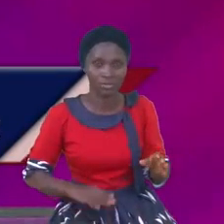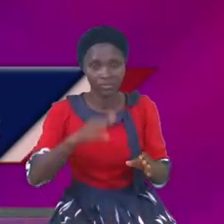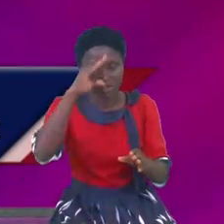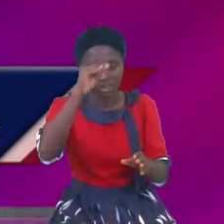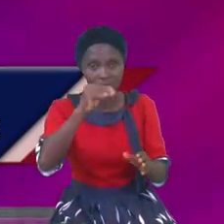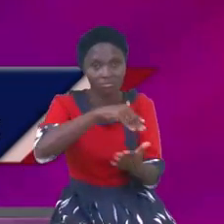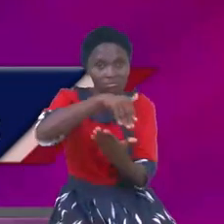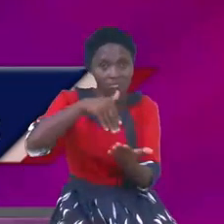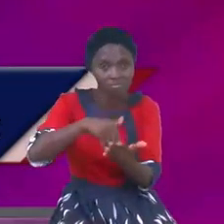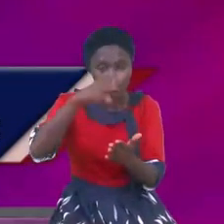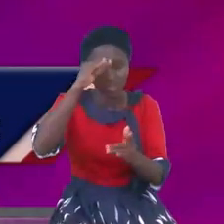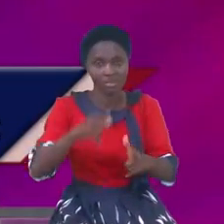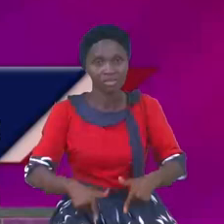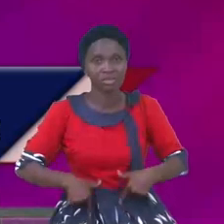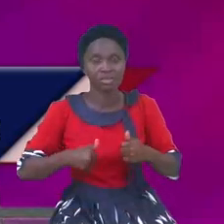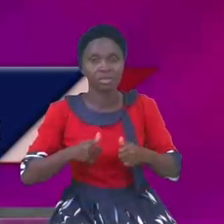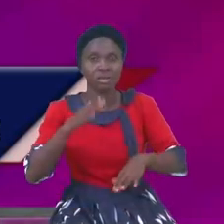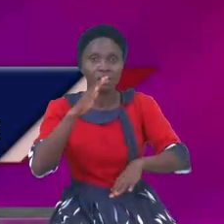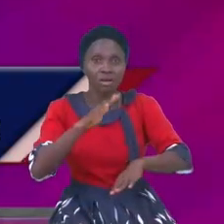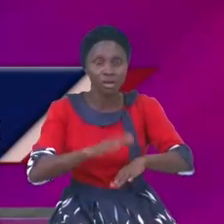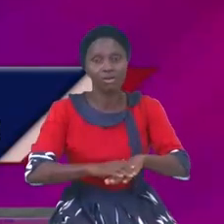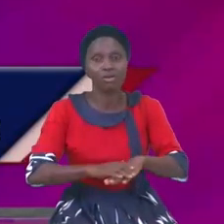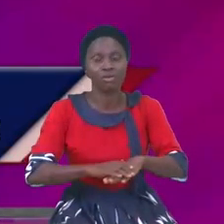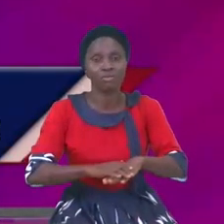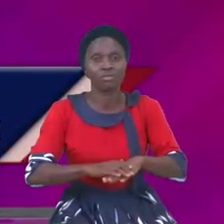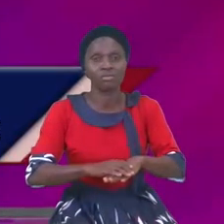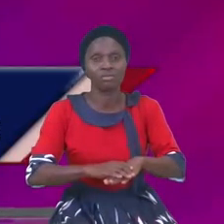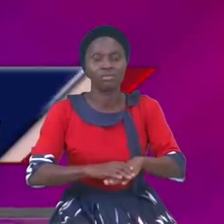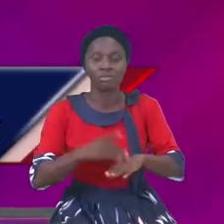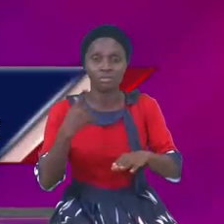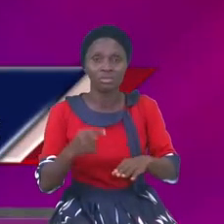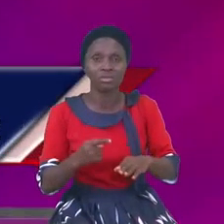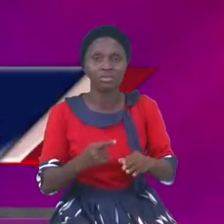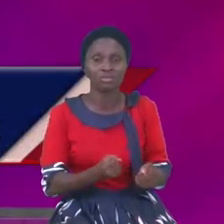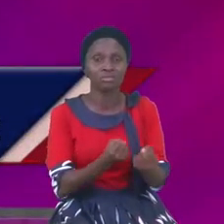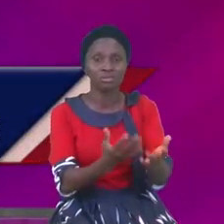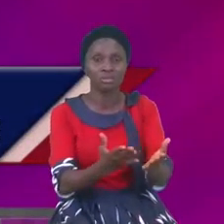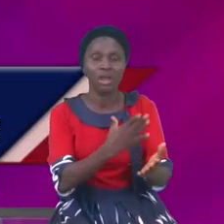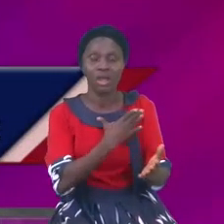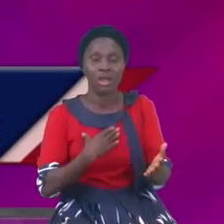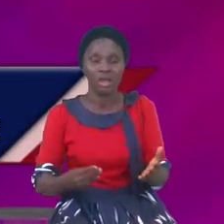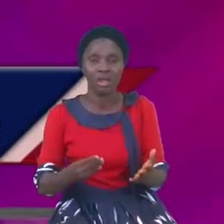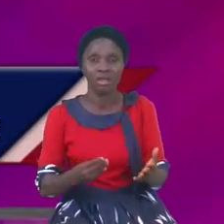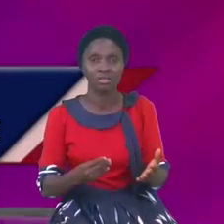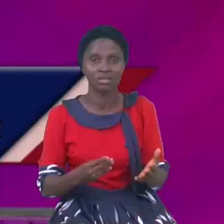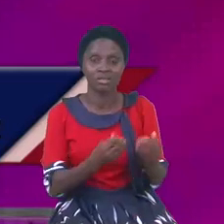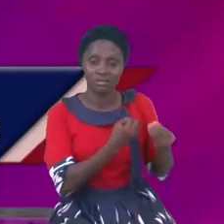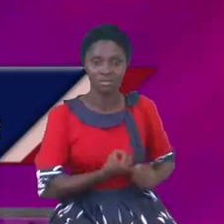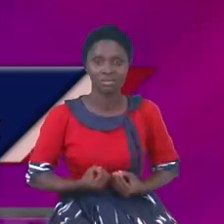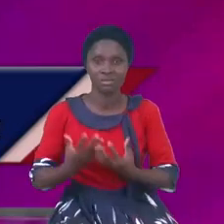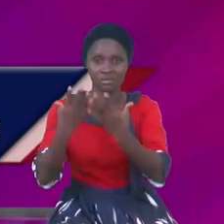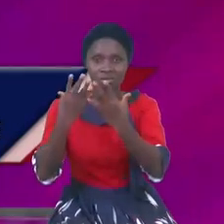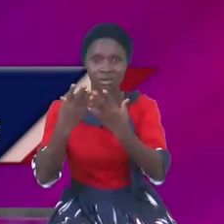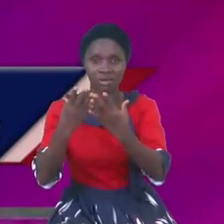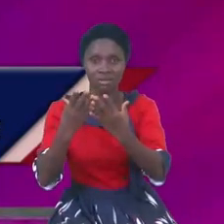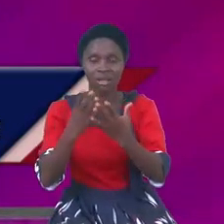les limiter. Il s'est concentré sur Christ. Il s'est sacrifié. Il a renoncé à lui-même. Et